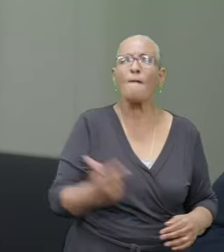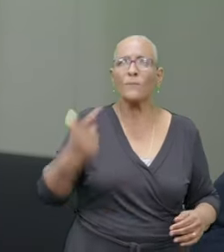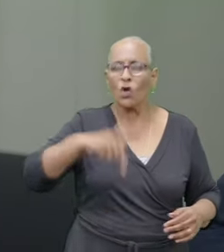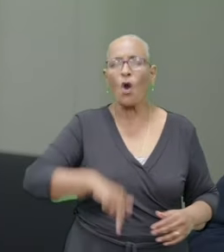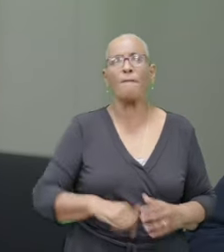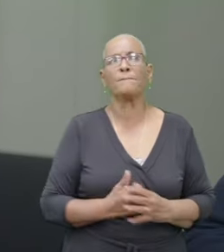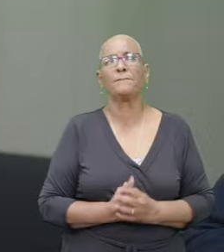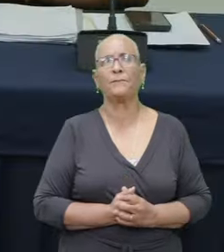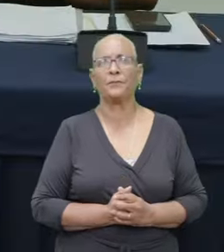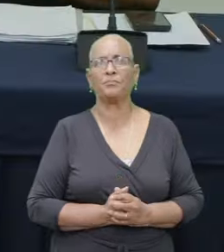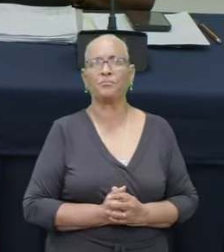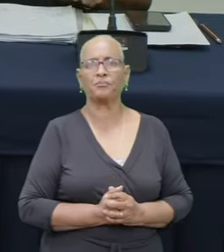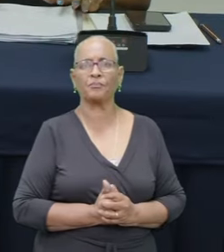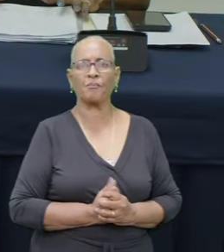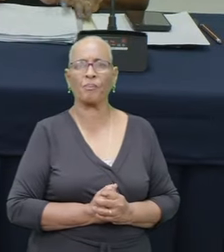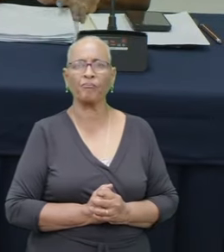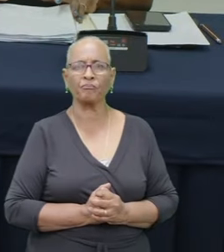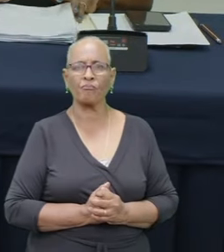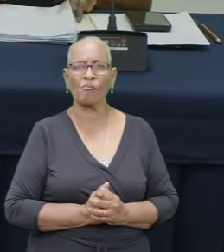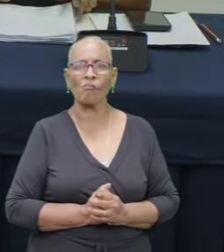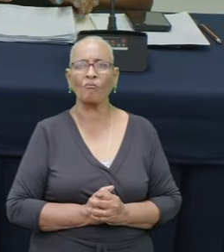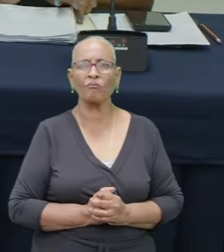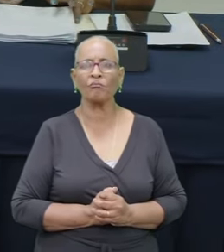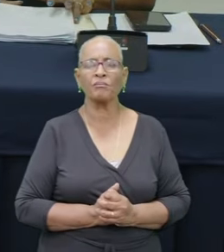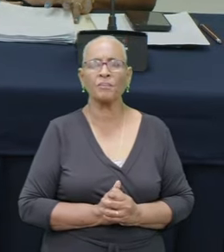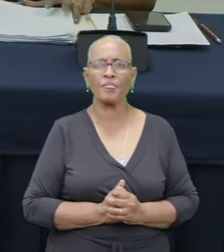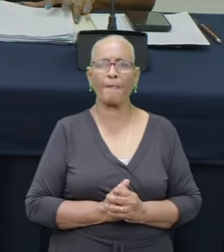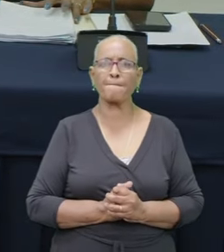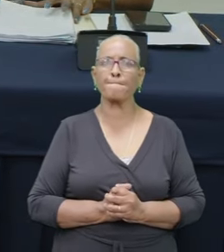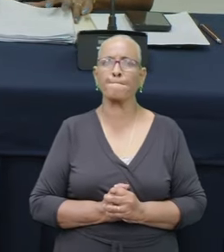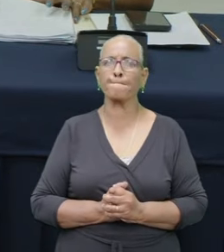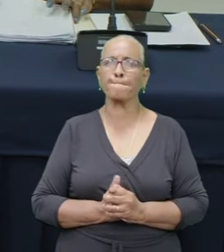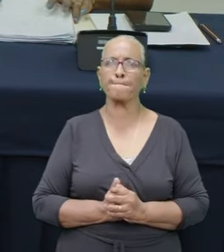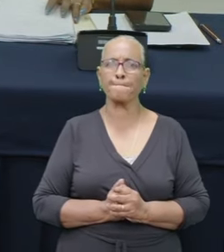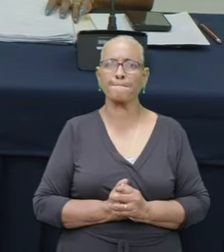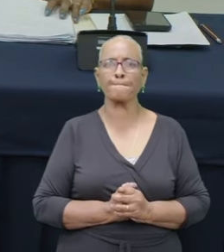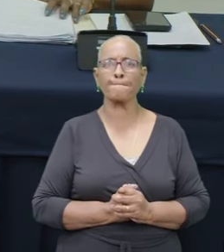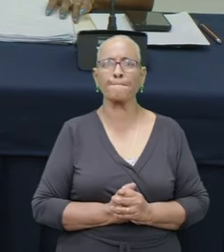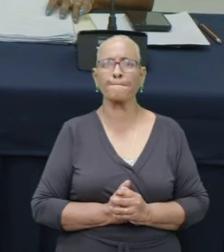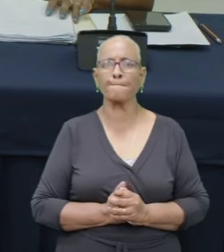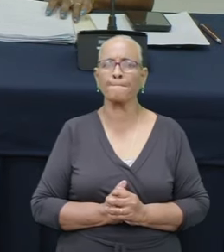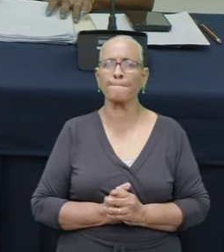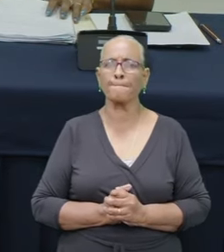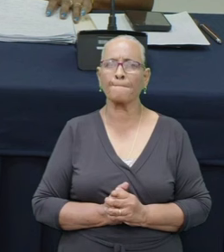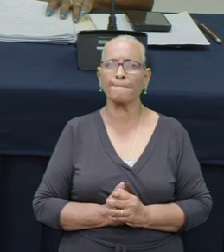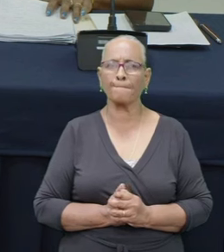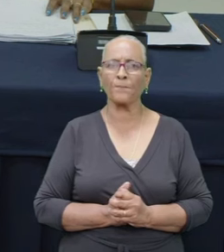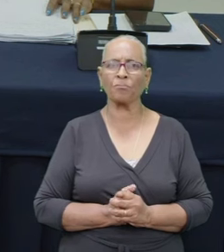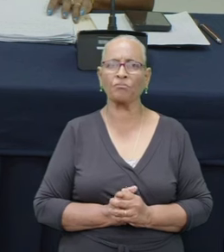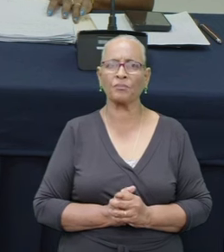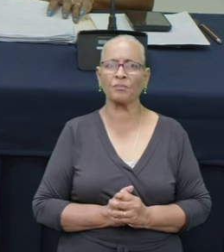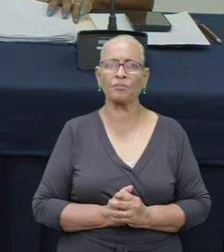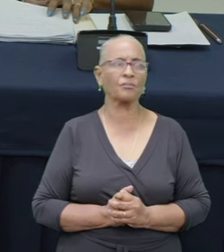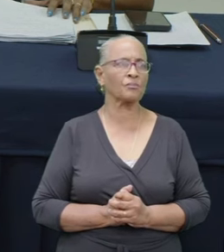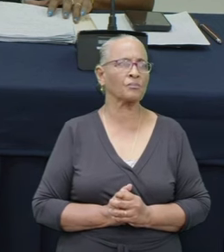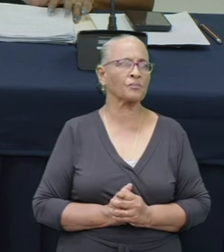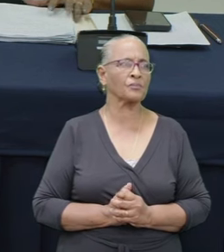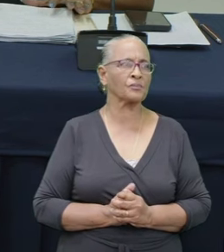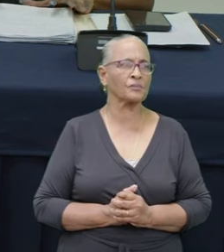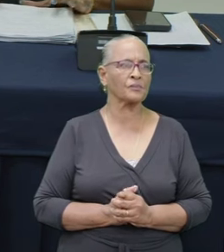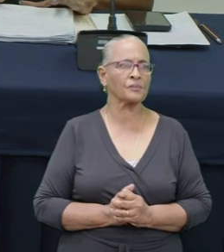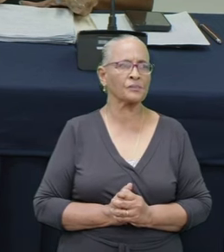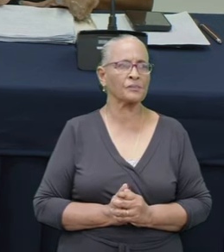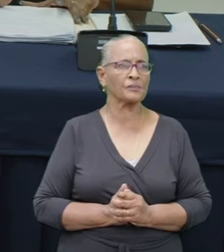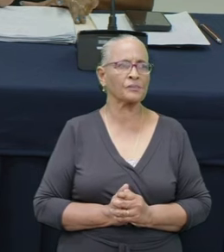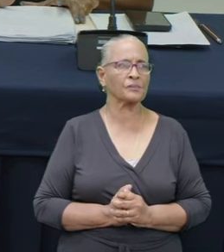Ook even naar de tijd, is 8:30. Ik denk dat er nog één vraag of twee vragen kunnen toestaan. En dan kunnen we, want ik heb geen conferentie hoor, dus maar